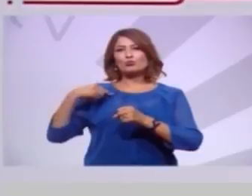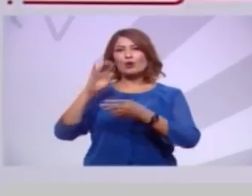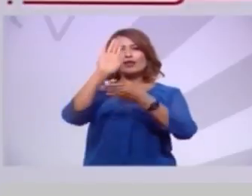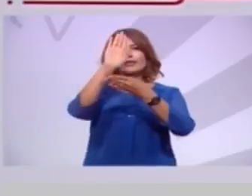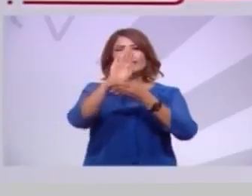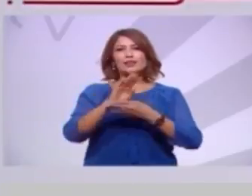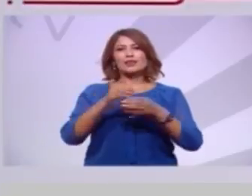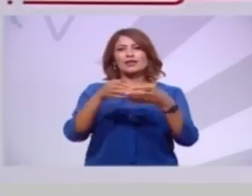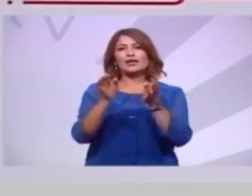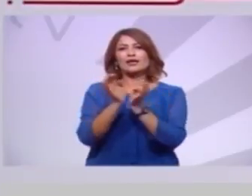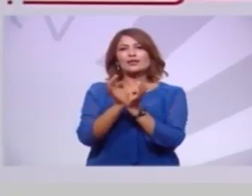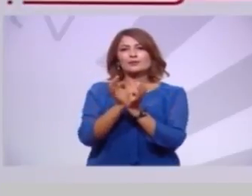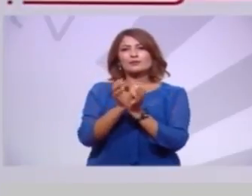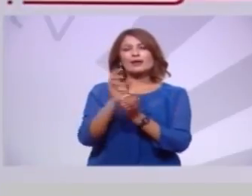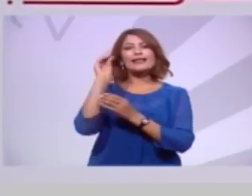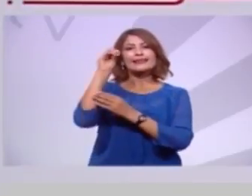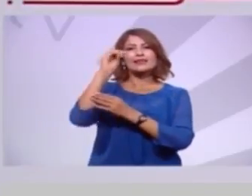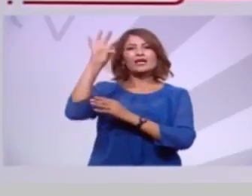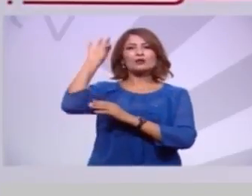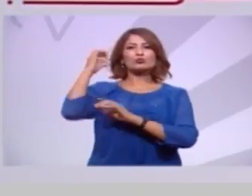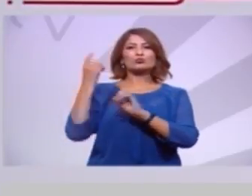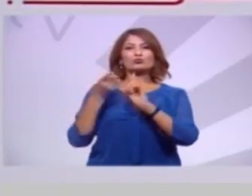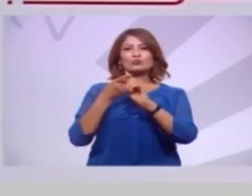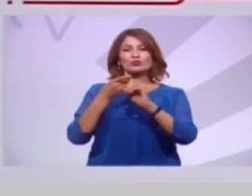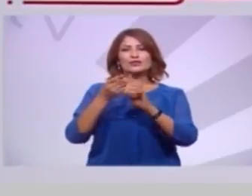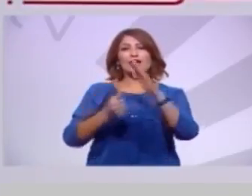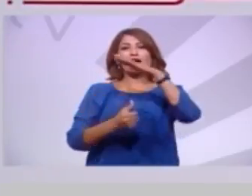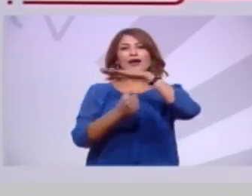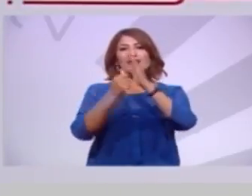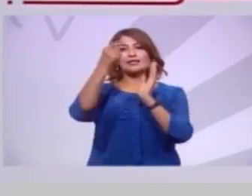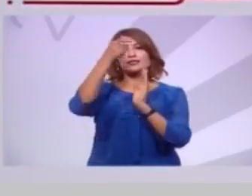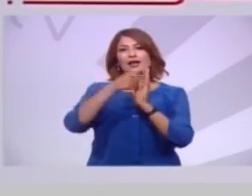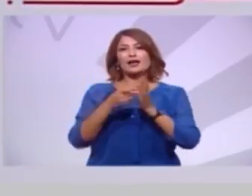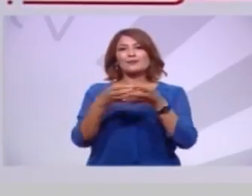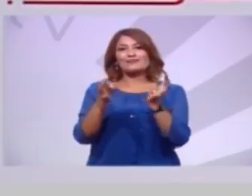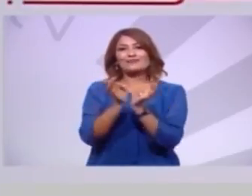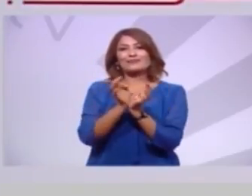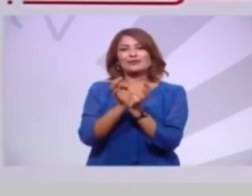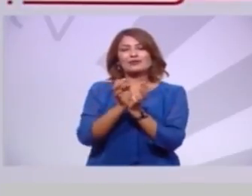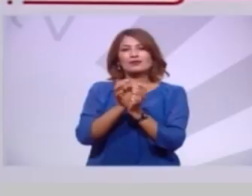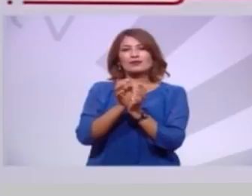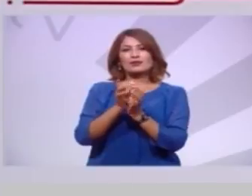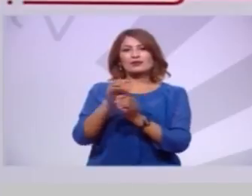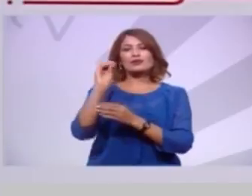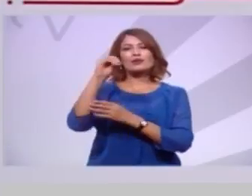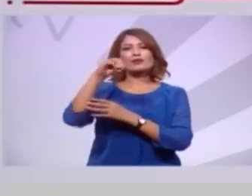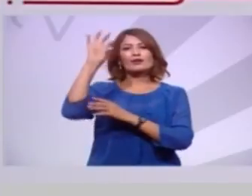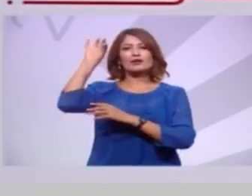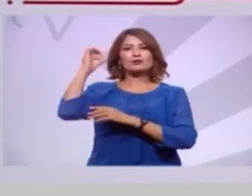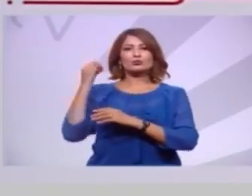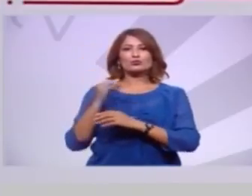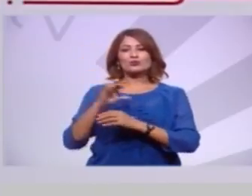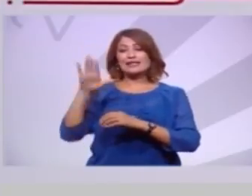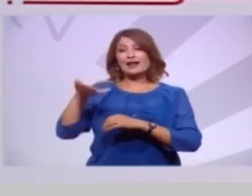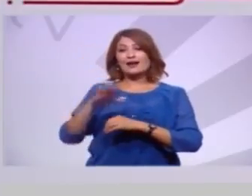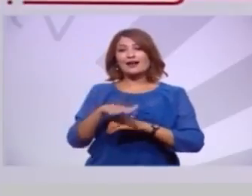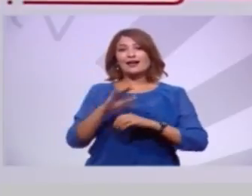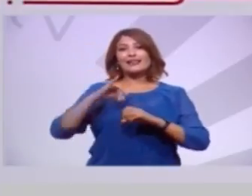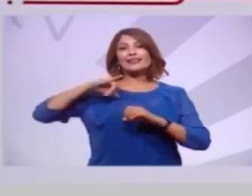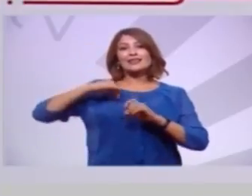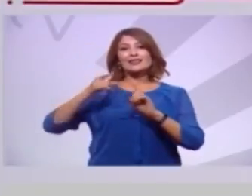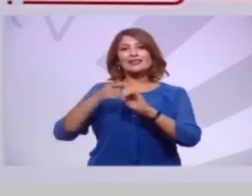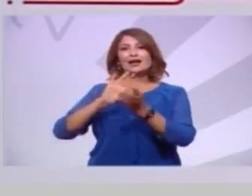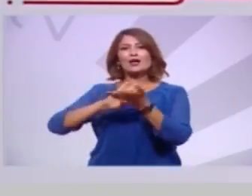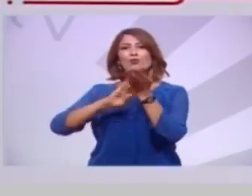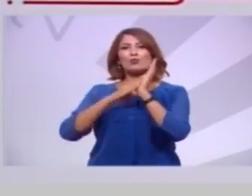رئيس قائمه احنا احزاب الزعيم بورقيبه احنا ابناء